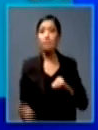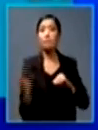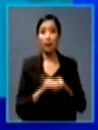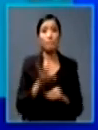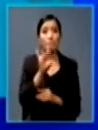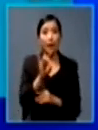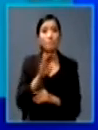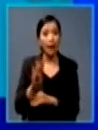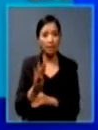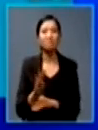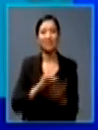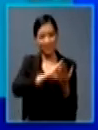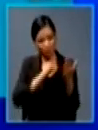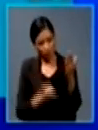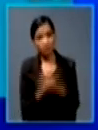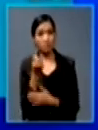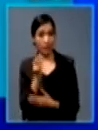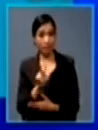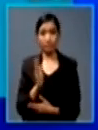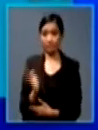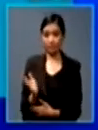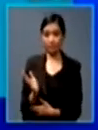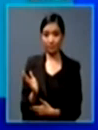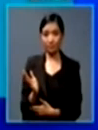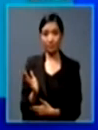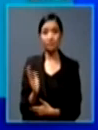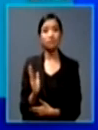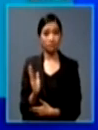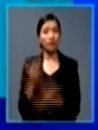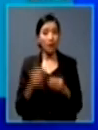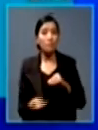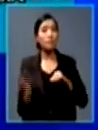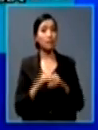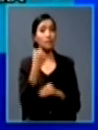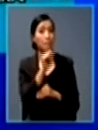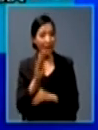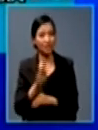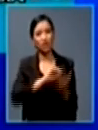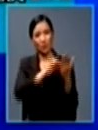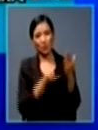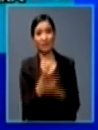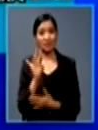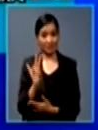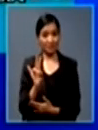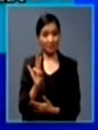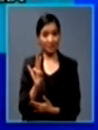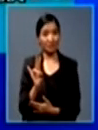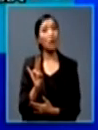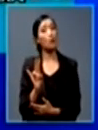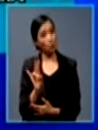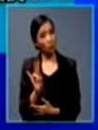มีทั้งหมด13จังหวัดนะคะแล้วก็ขึ้นมา10บาทมี7จังหวัดด้วยกัน7จังหวัดเนี่ยเรียกว่า